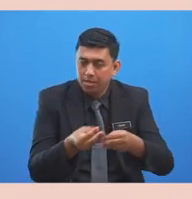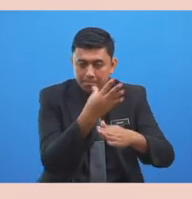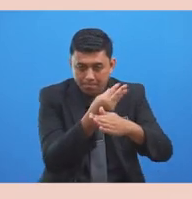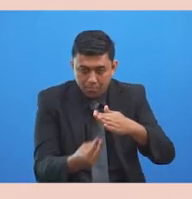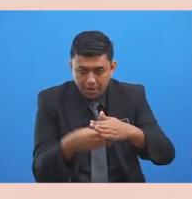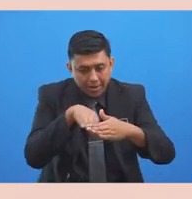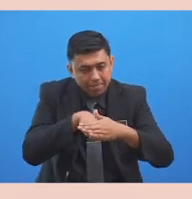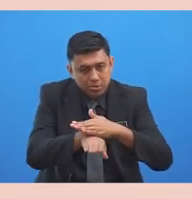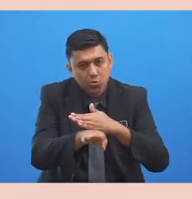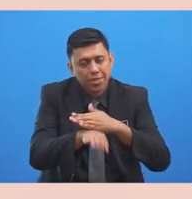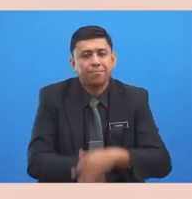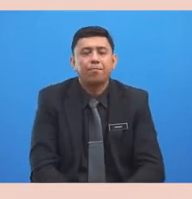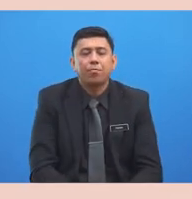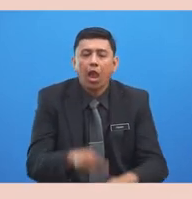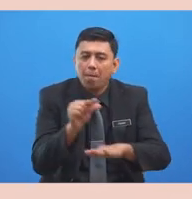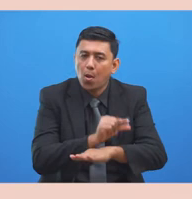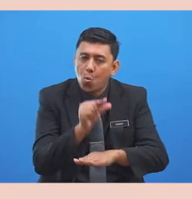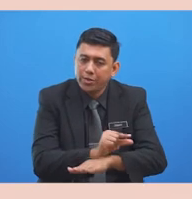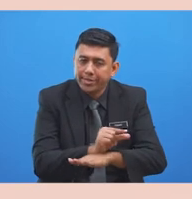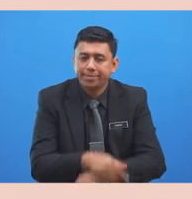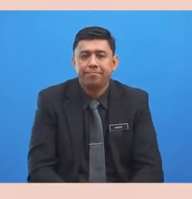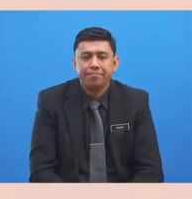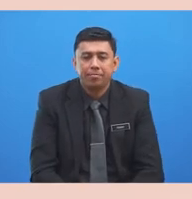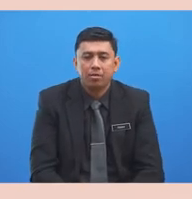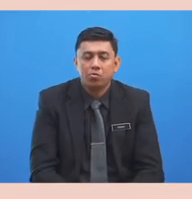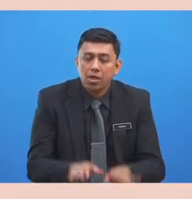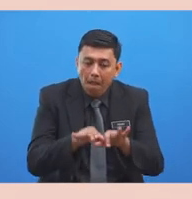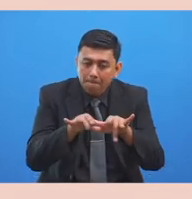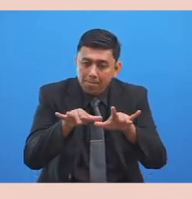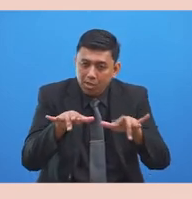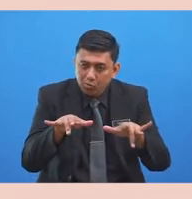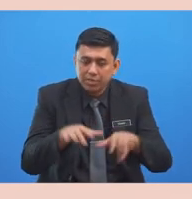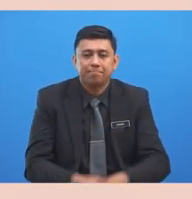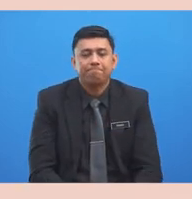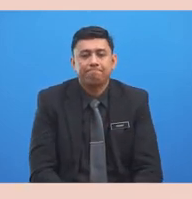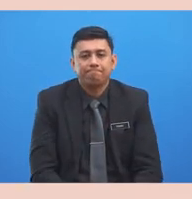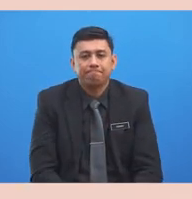yang dimasukkan menggunakan papan kekunci.